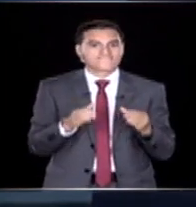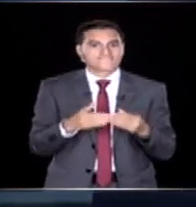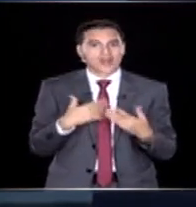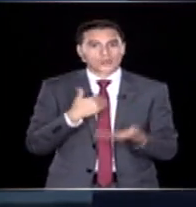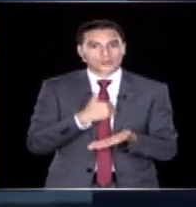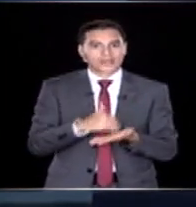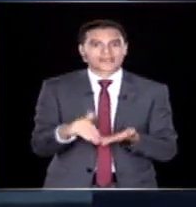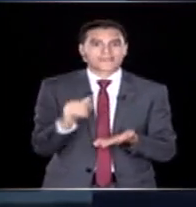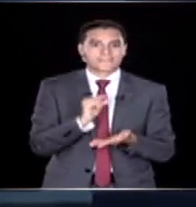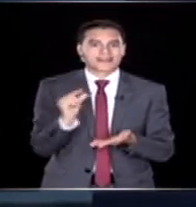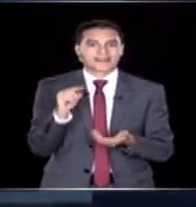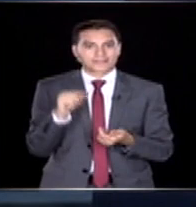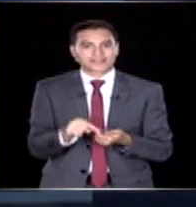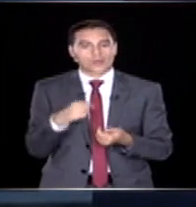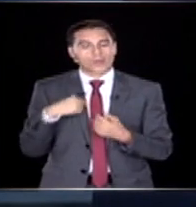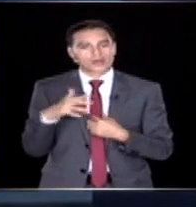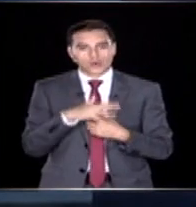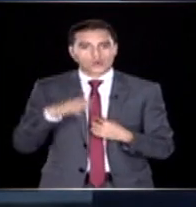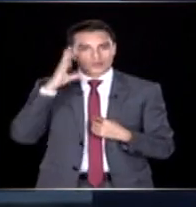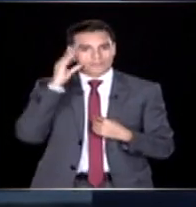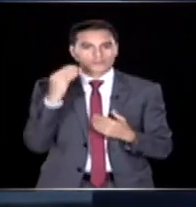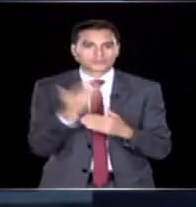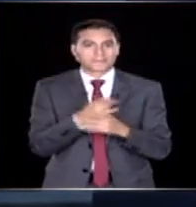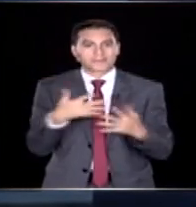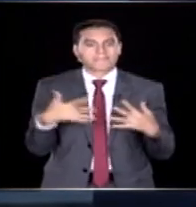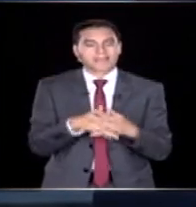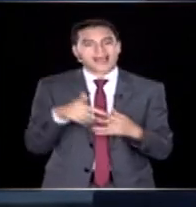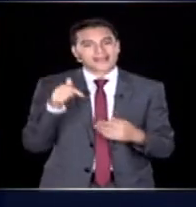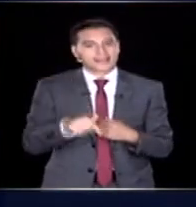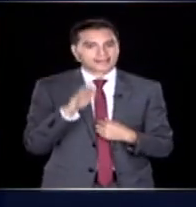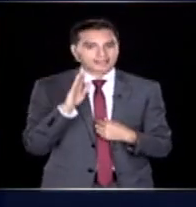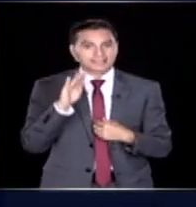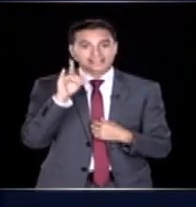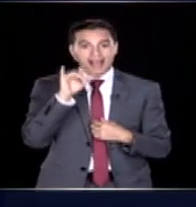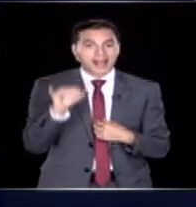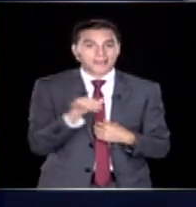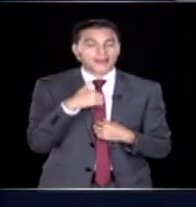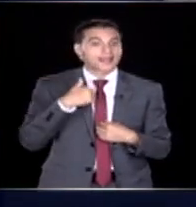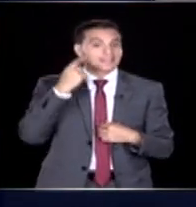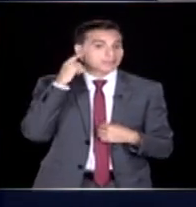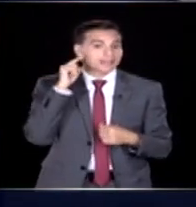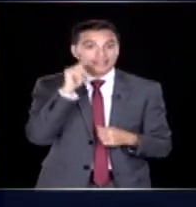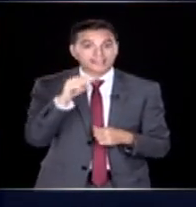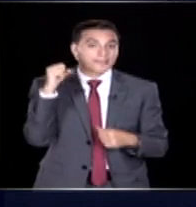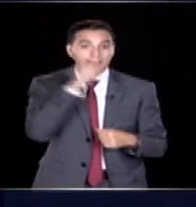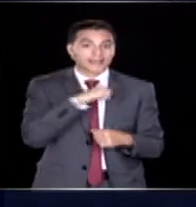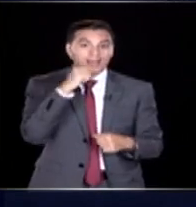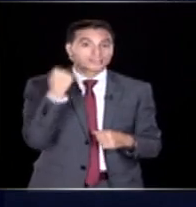البرنامج ده. واحنا كمان مبسوطين جدا انك معانا. سلمى انا سمعت ان انت كمان